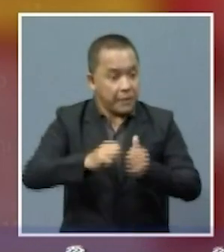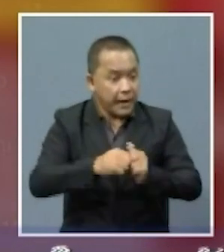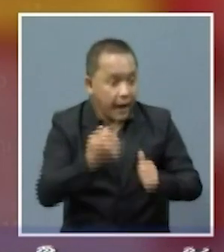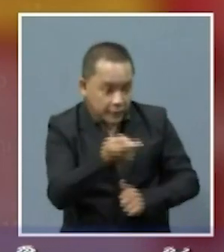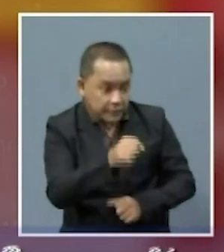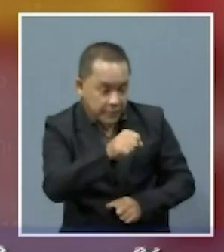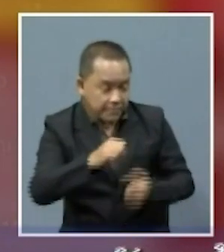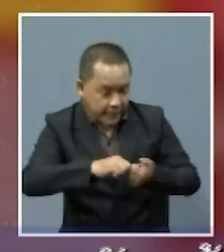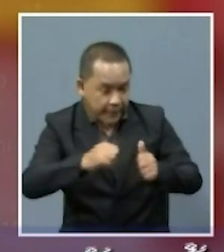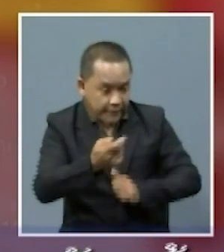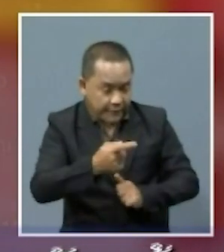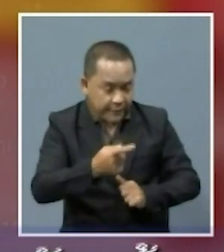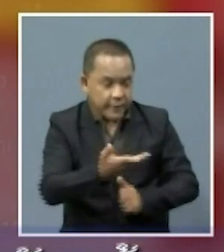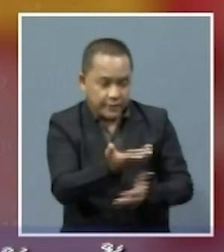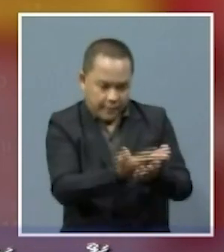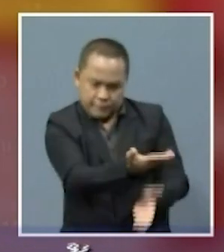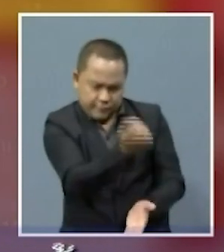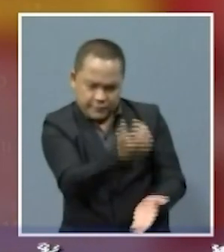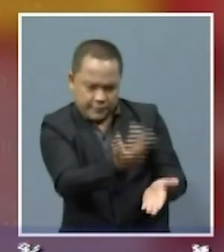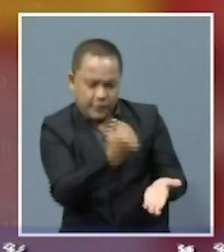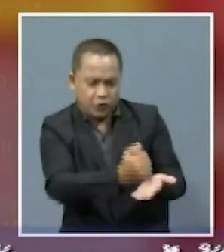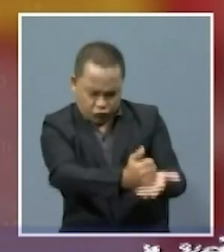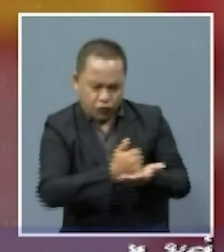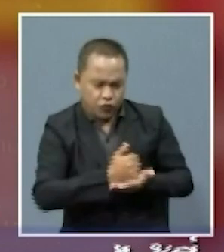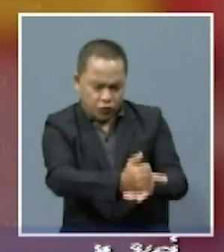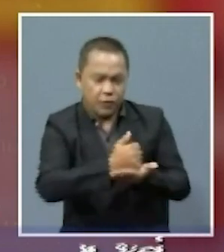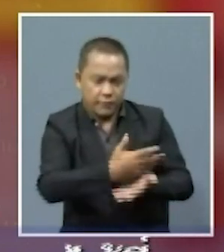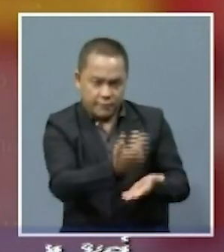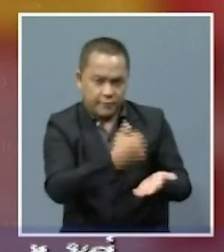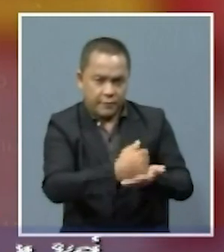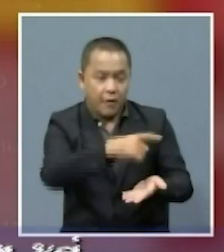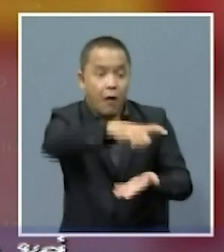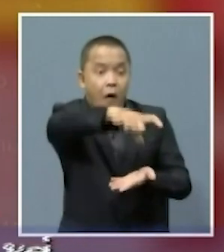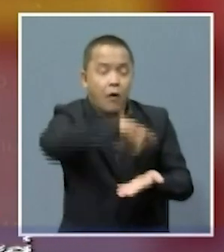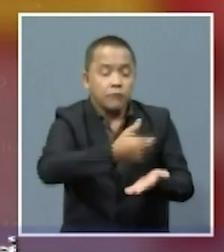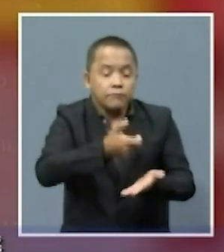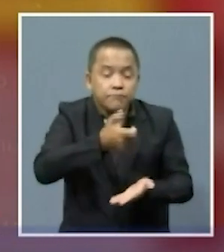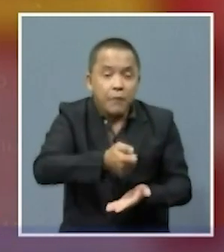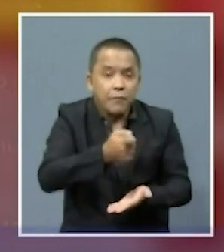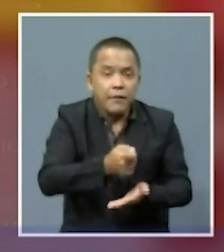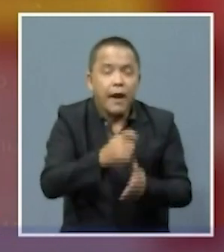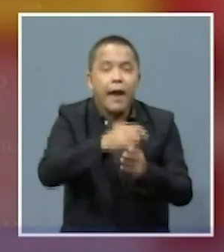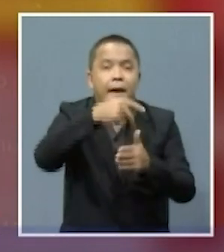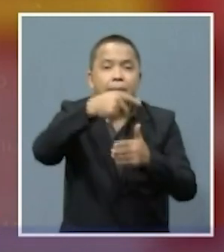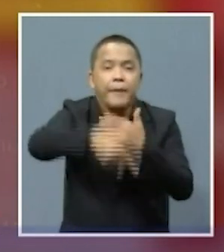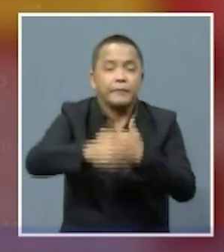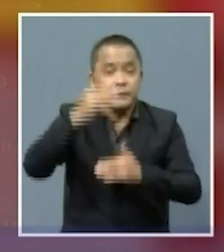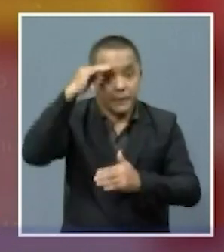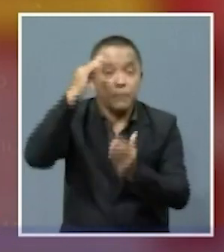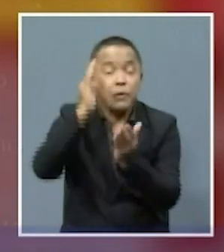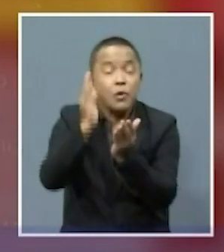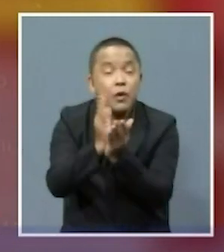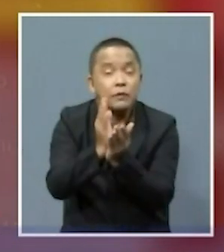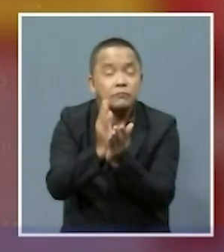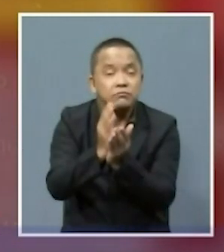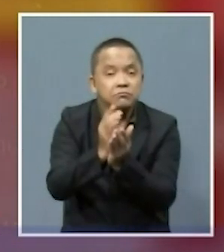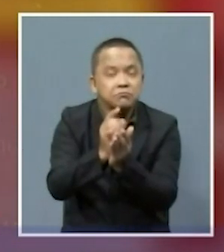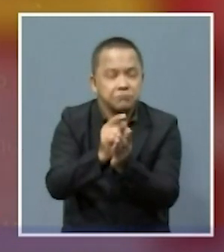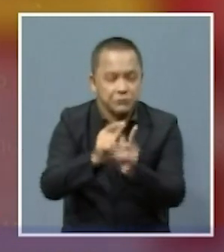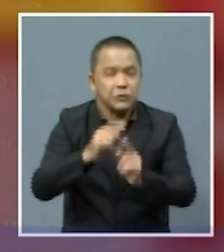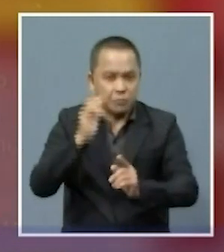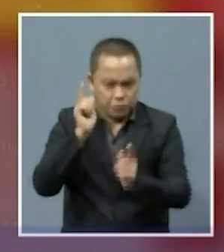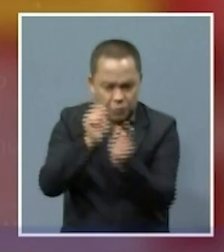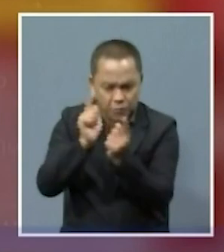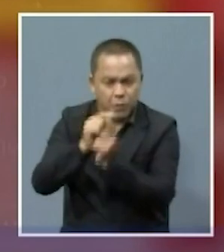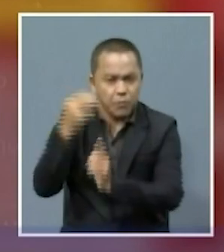าเรื่องนี้ใช่ไหมส่งเงินมาก่อนเดี๋ยวจะช่วยเหลือแล้วก็เป็นลิงก์ที่อยู่ใน แอปของตำรวจด้วยนะคะอันนี้หลายคนน่า